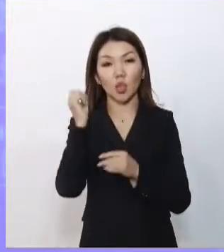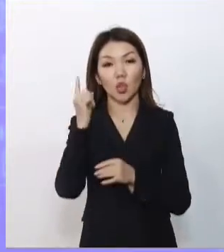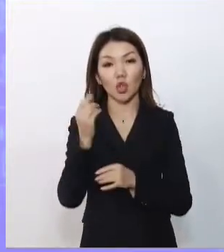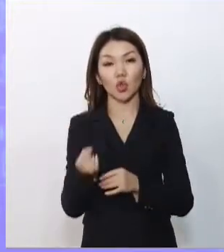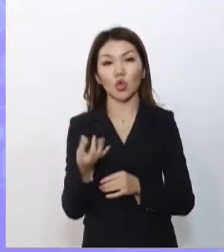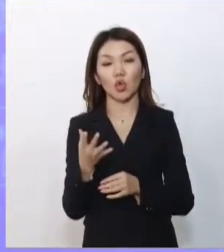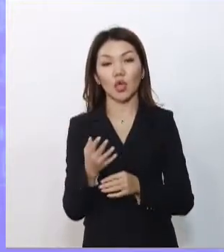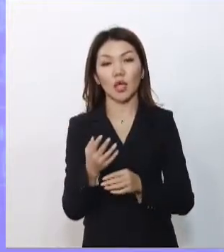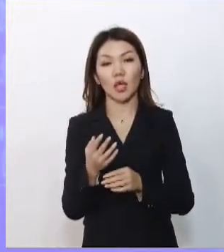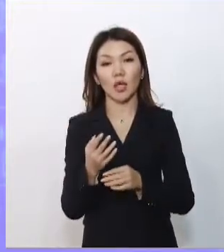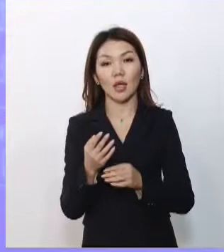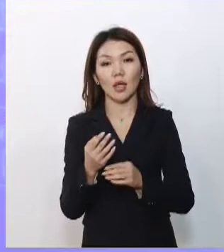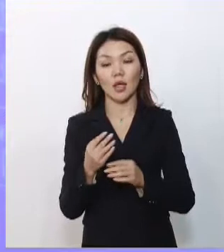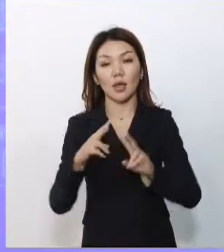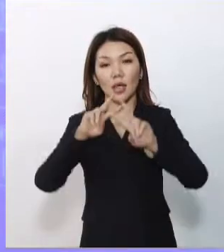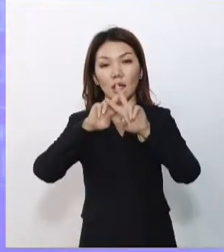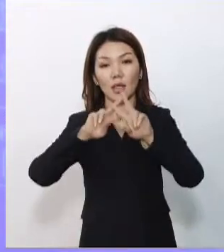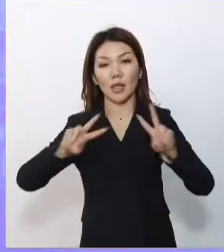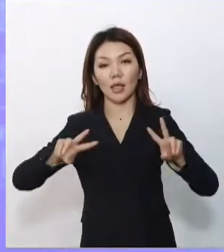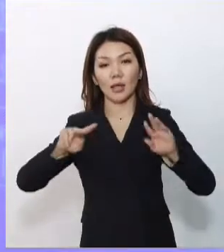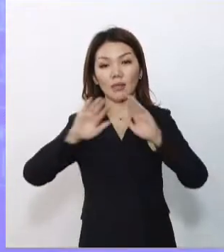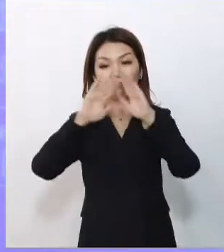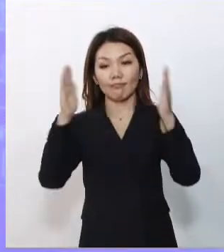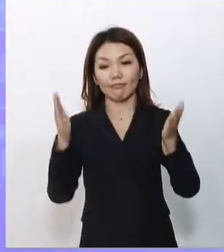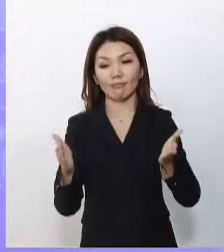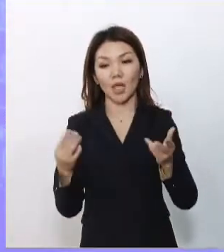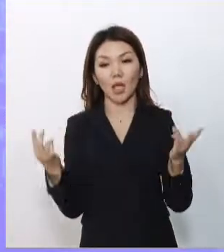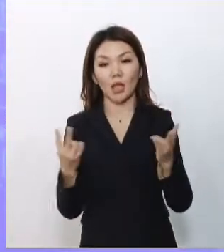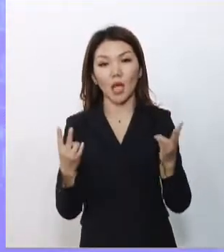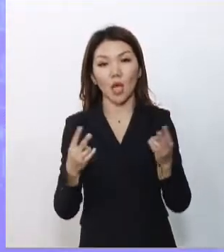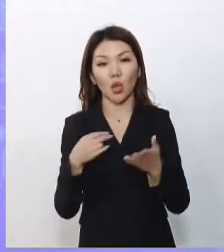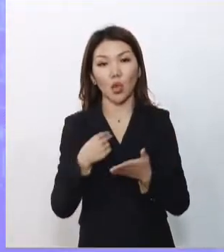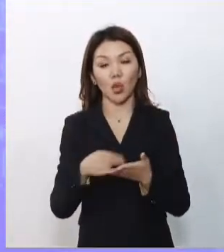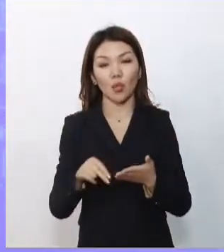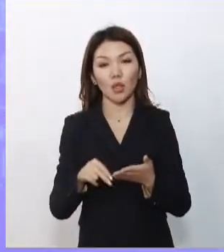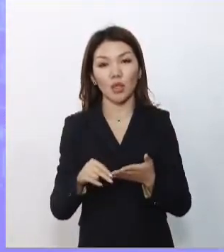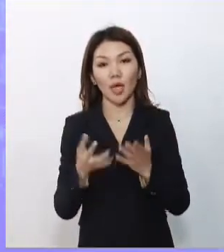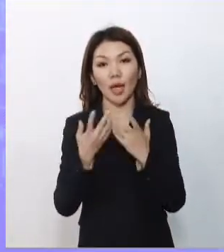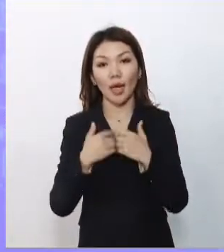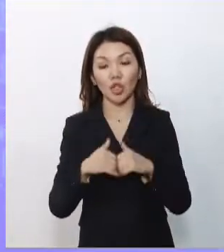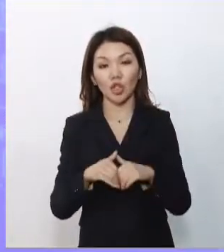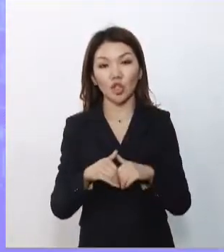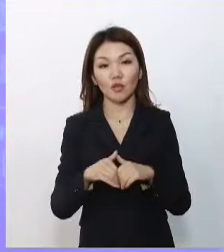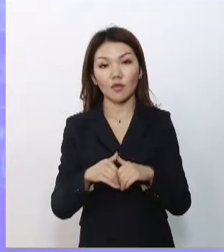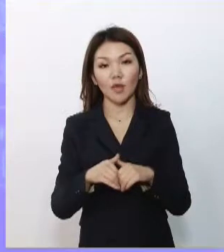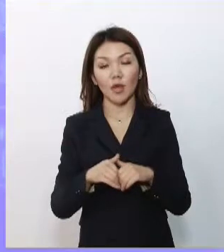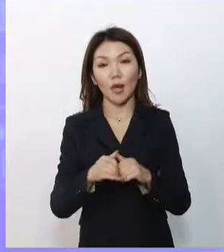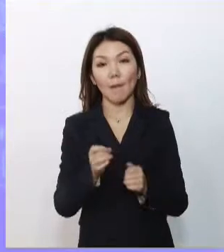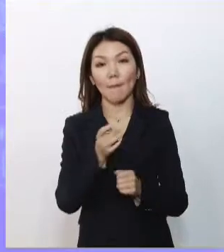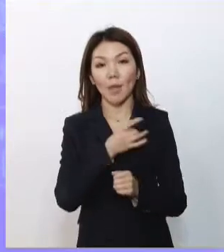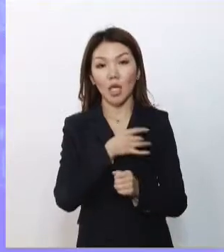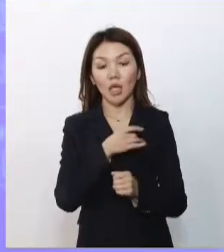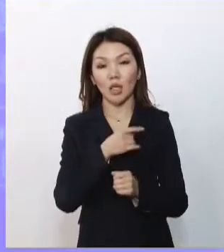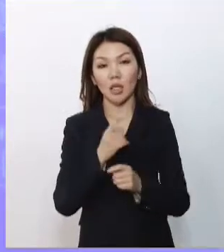узнать, сколько клеток надо купить. Количество белых кроликов прибавляем количество